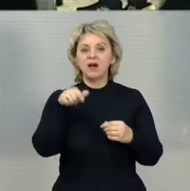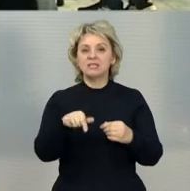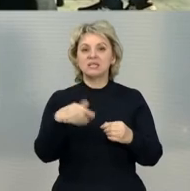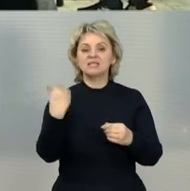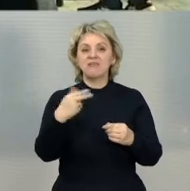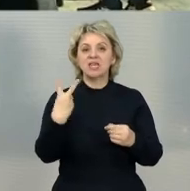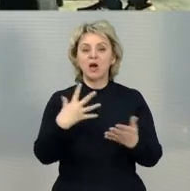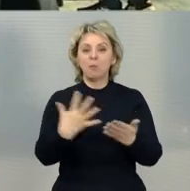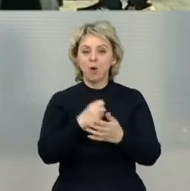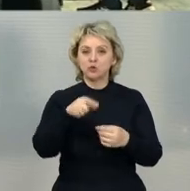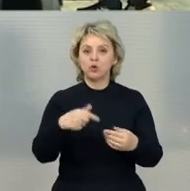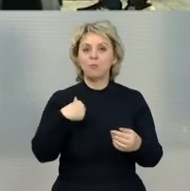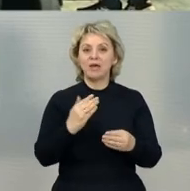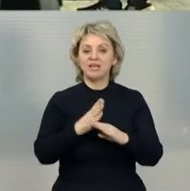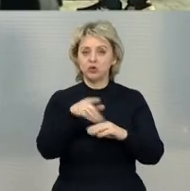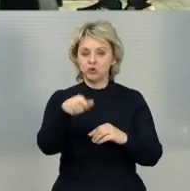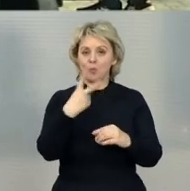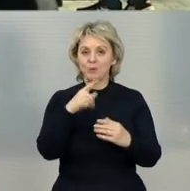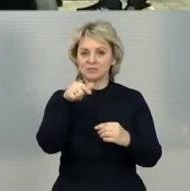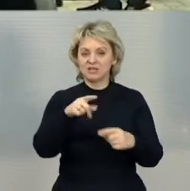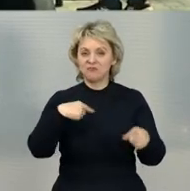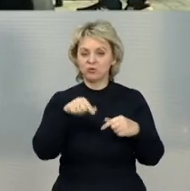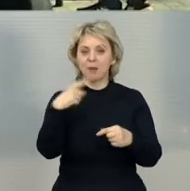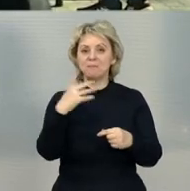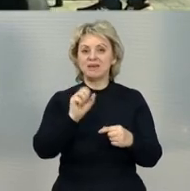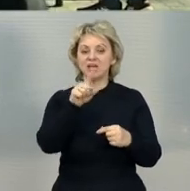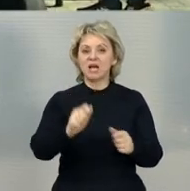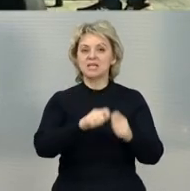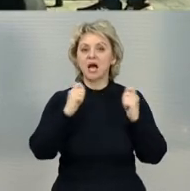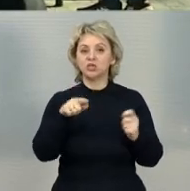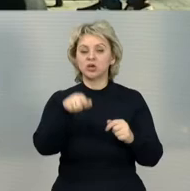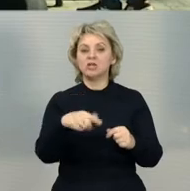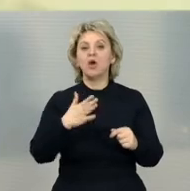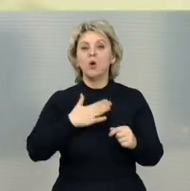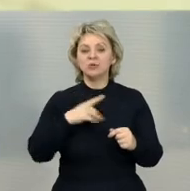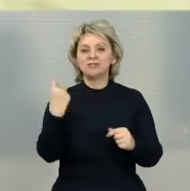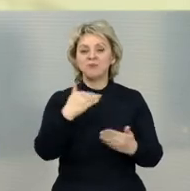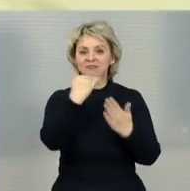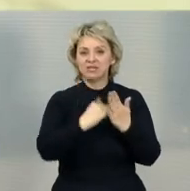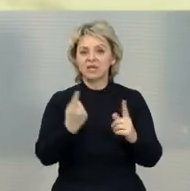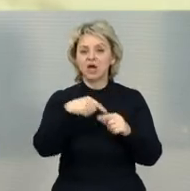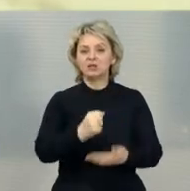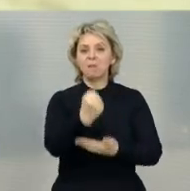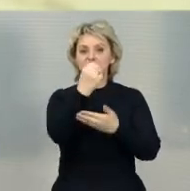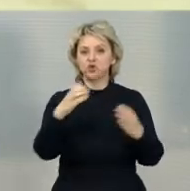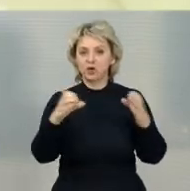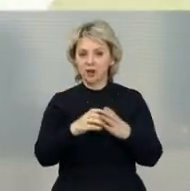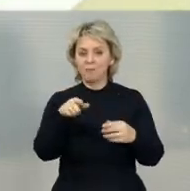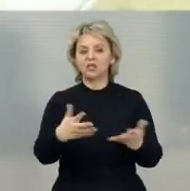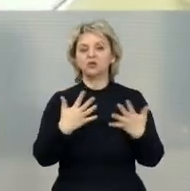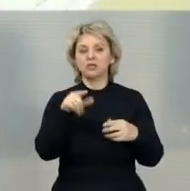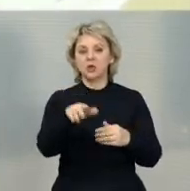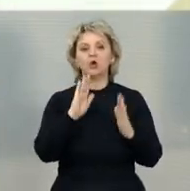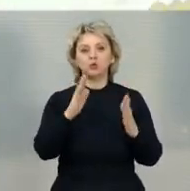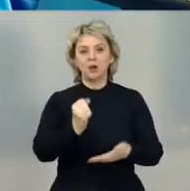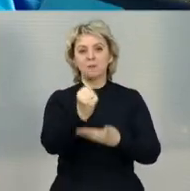Здесь двояко получается. Новый стадион, само собой, посмотреть, да, как бы это первый раз до открытия. А у нас первая задача – это поддержать команду. Конечно, сюда. Естественно.